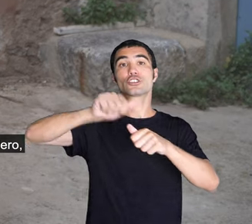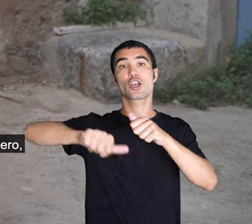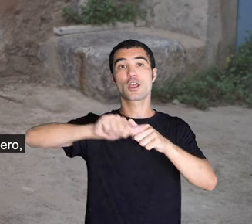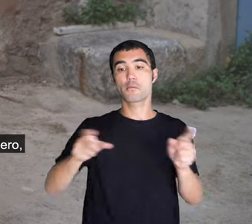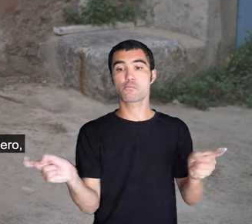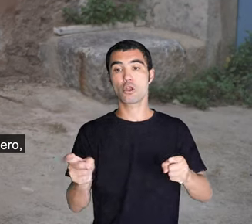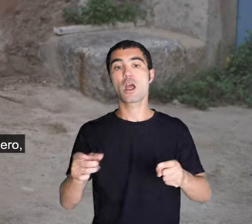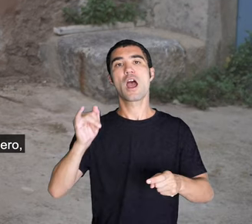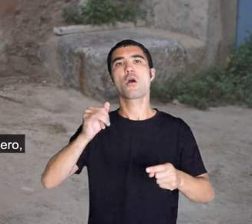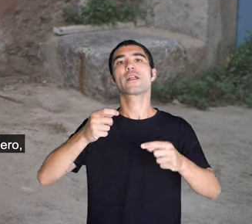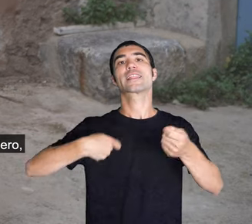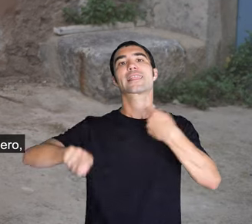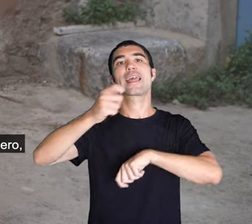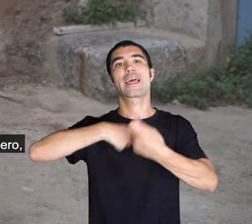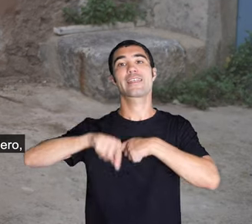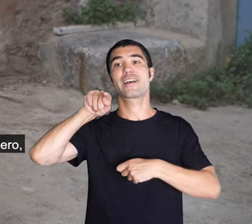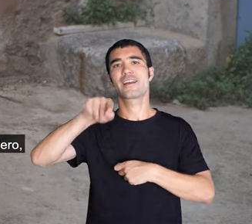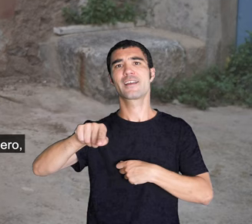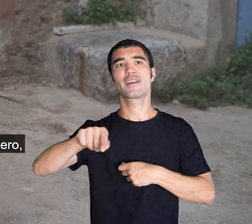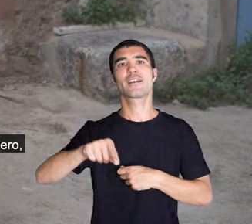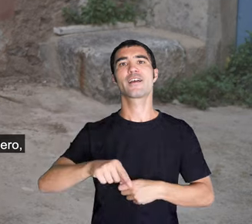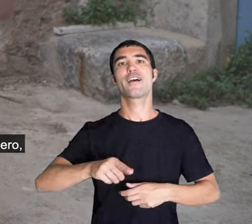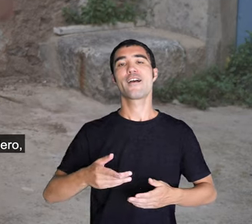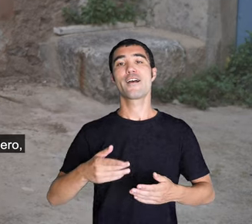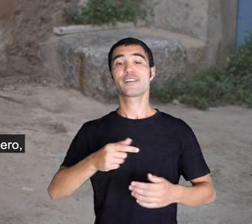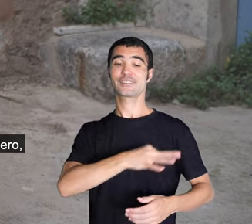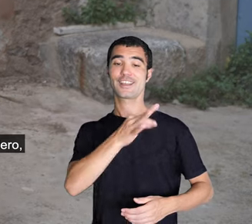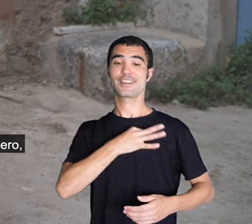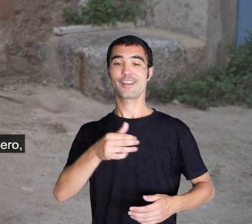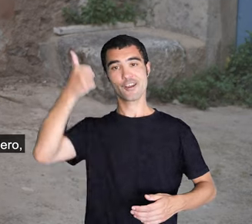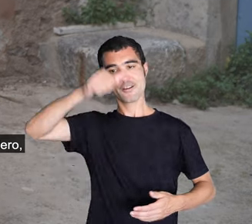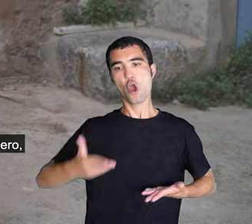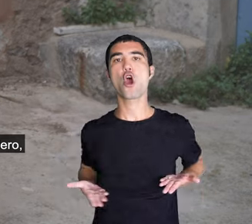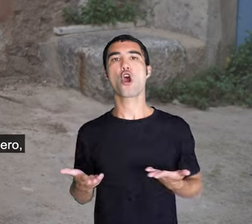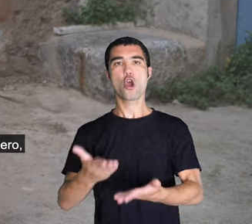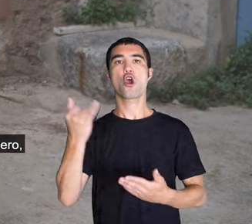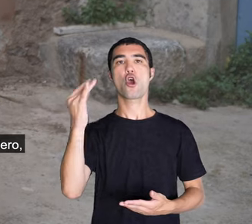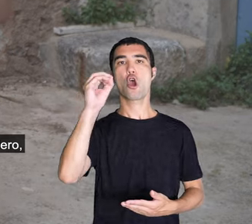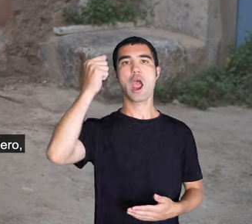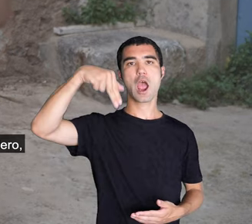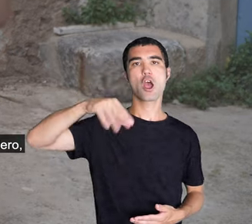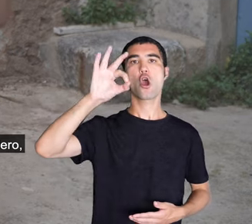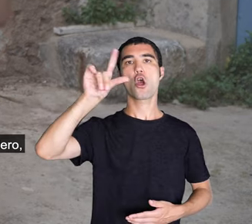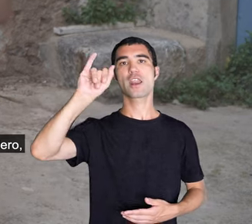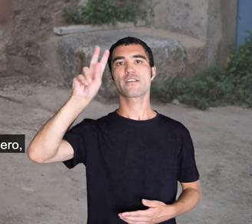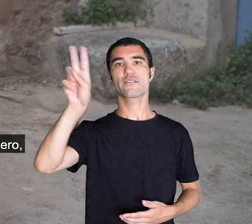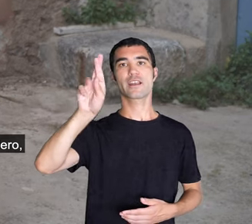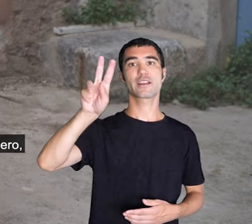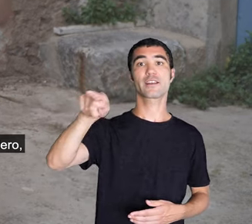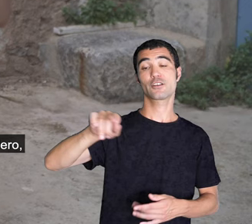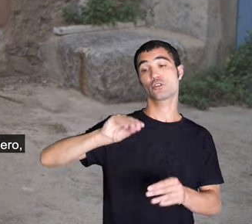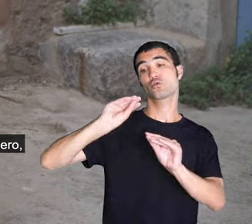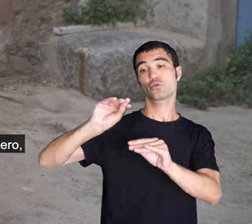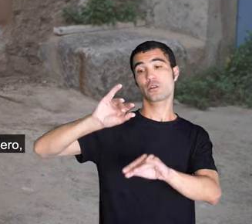d'esport. I aquest senyor, o aquest home, era el forner, i nomia Joan Oliver. I la seva Antònia, la